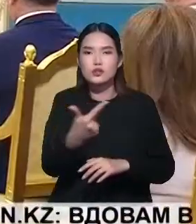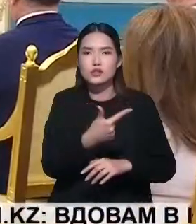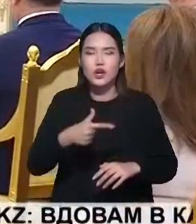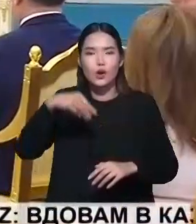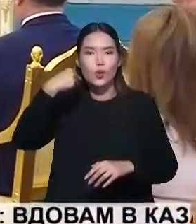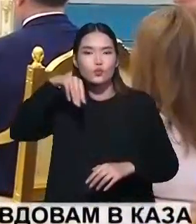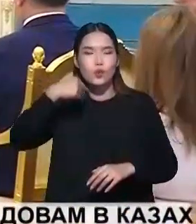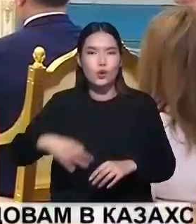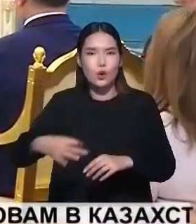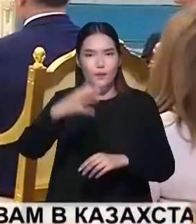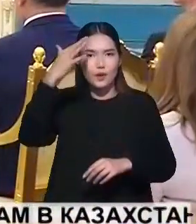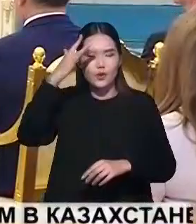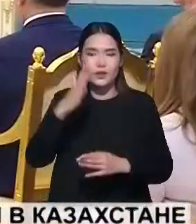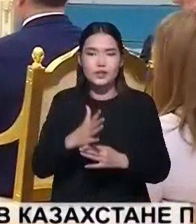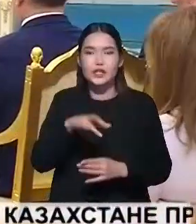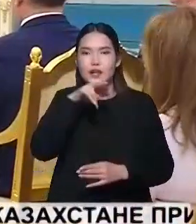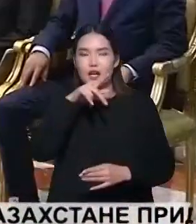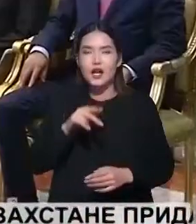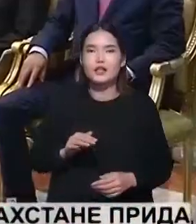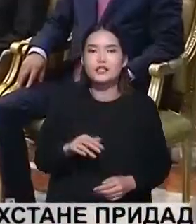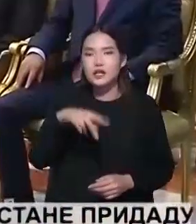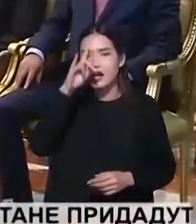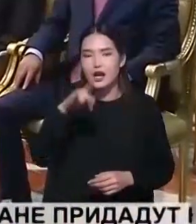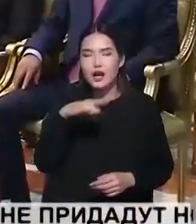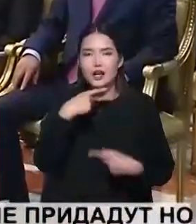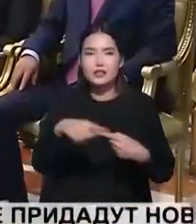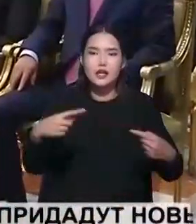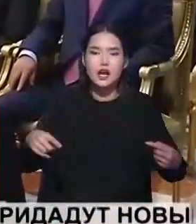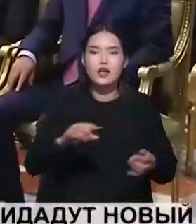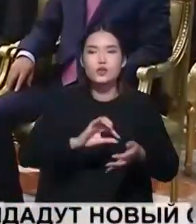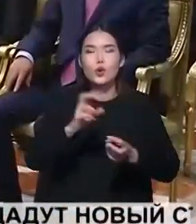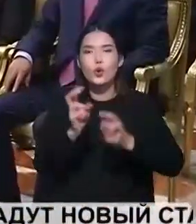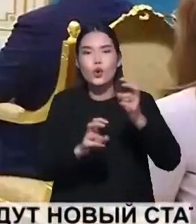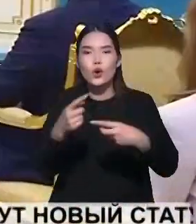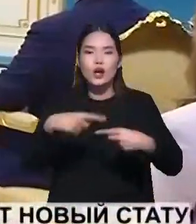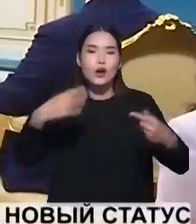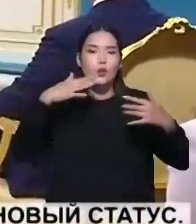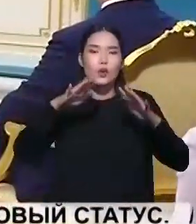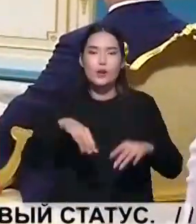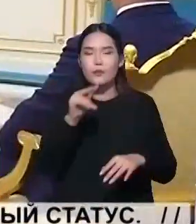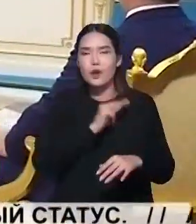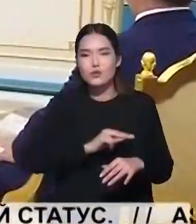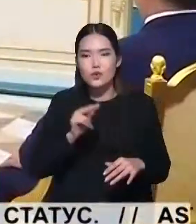общем, сотрудничество Казахстана и Кореи укрепится в самых разных отраслях. Стороны подписали больше десятка